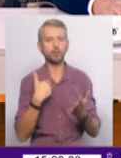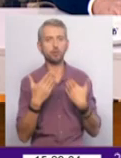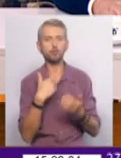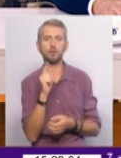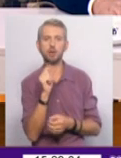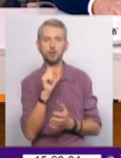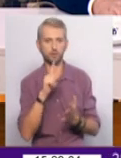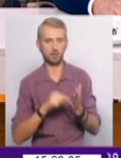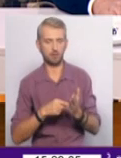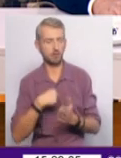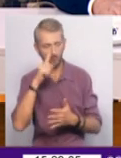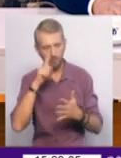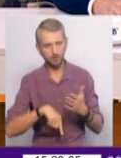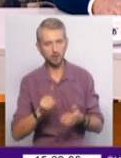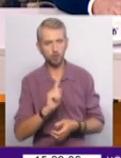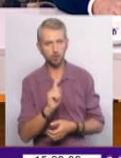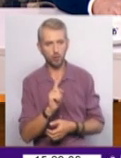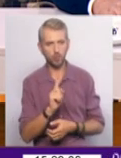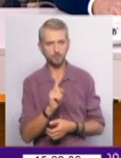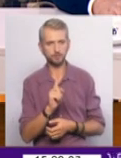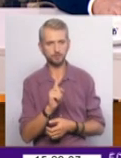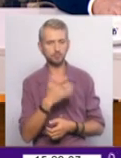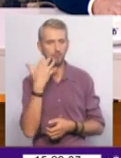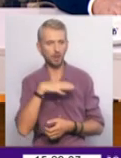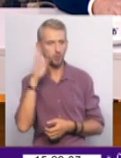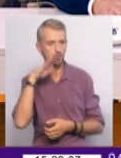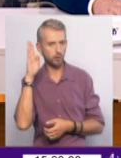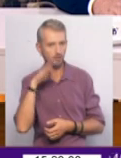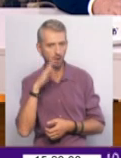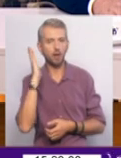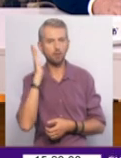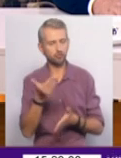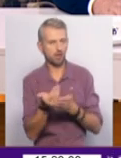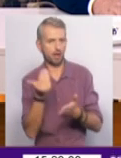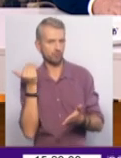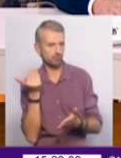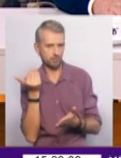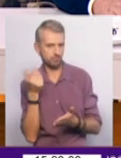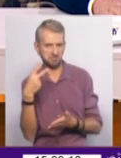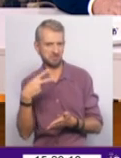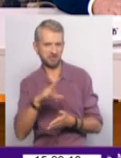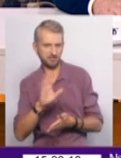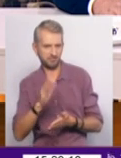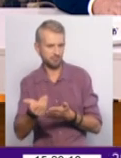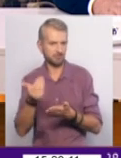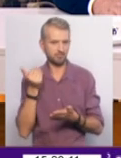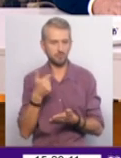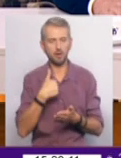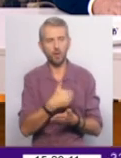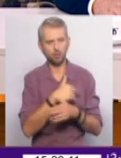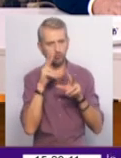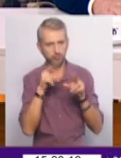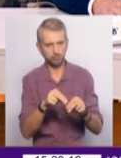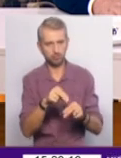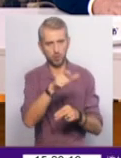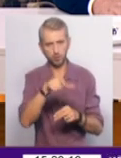першого питання, то я впевнений, що гаряча вода буде набагато раніше. Угу. Ну, я хочу запевнити людей і мешканців міста